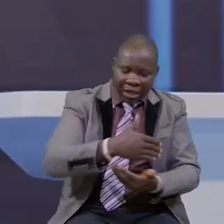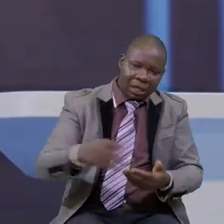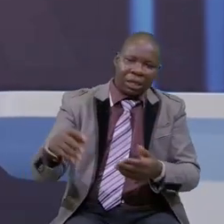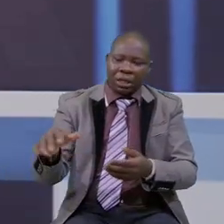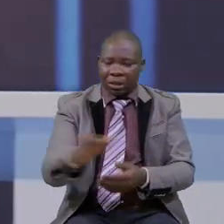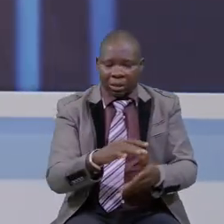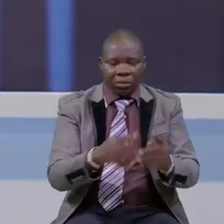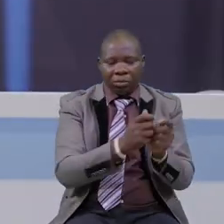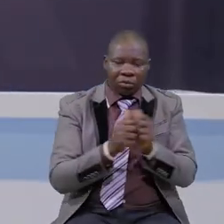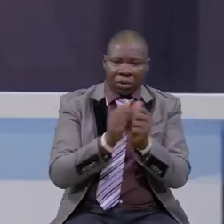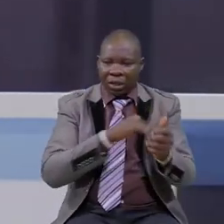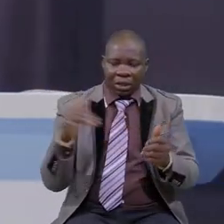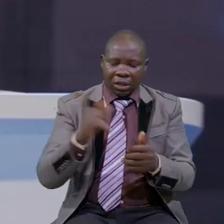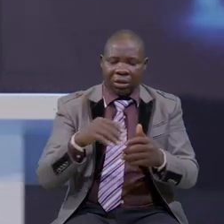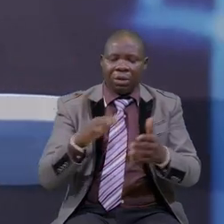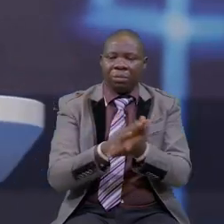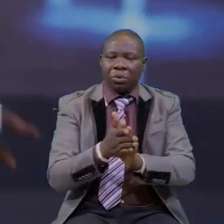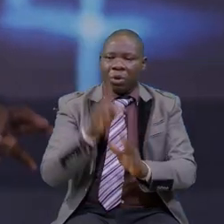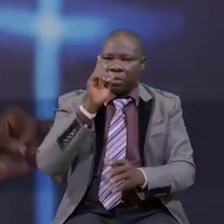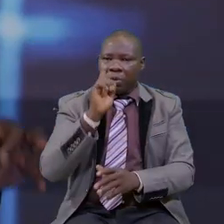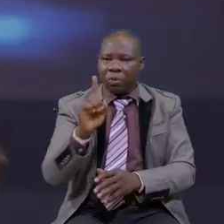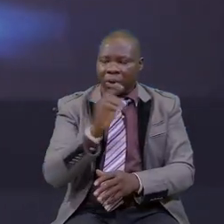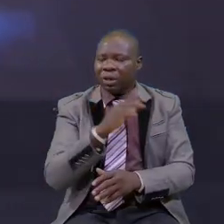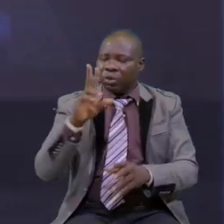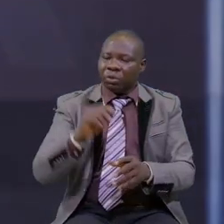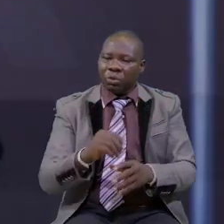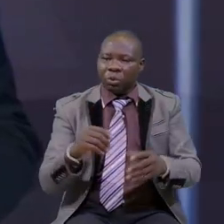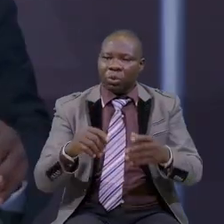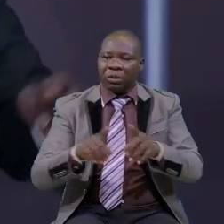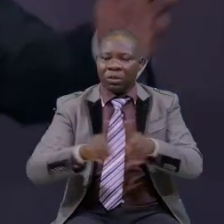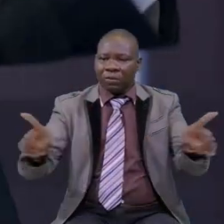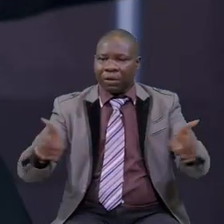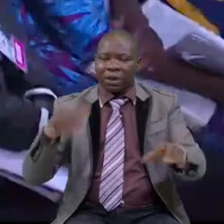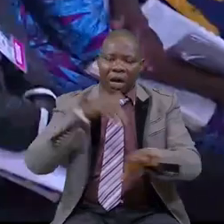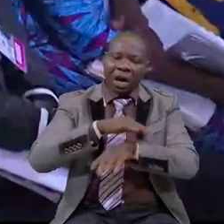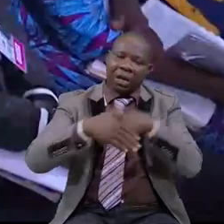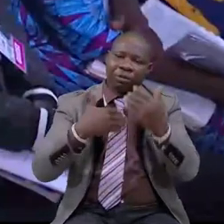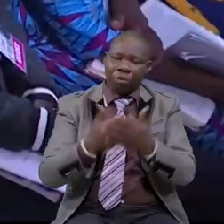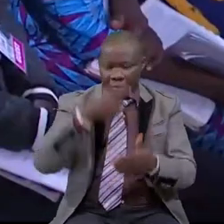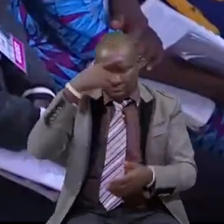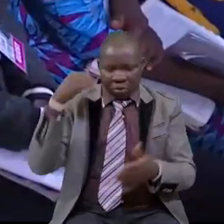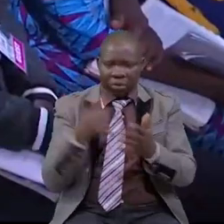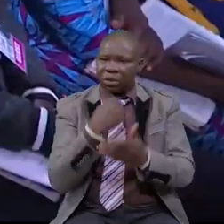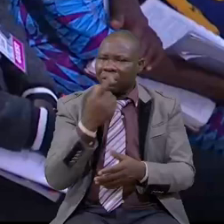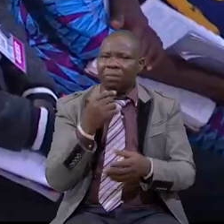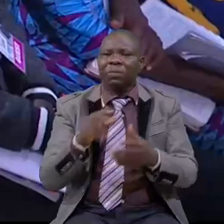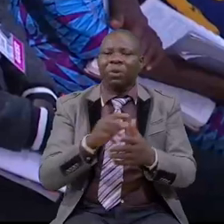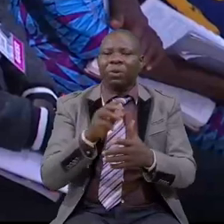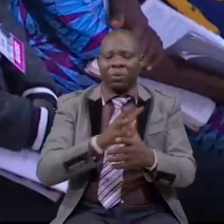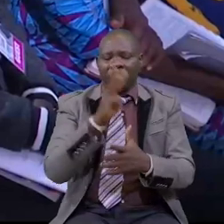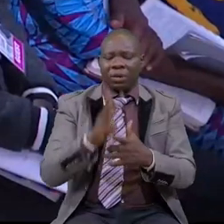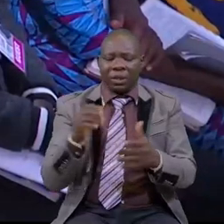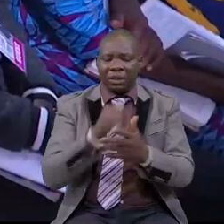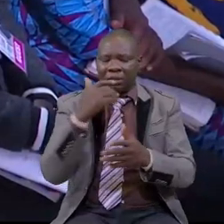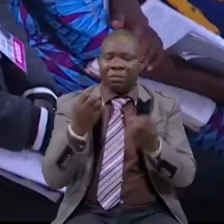formé une unité complète. Il n'y a pas de contradiction du tout. Parce qu'on dit, que ce soit plusieurs années au